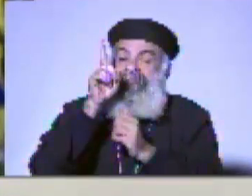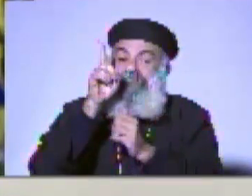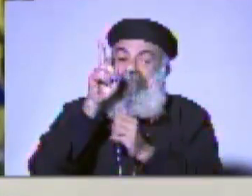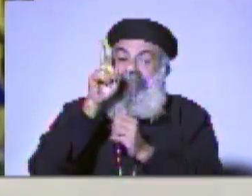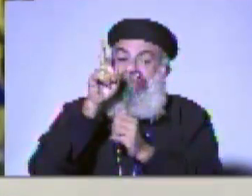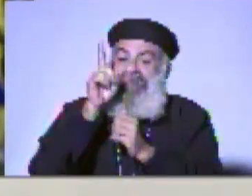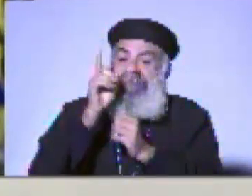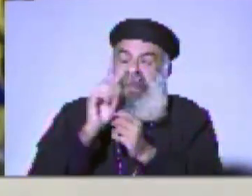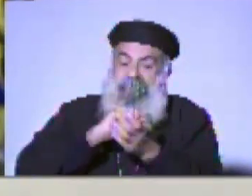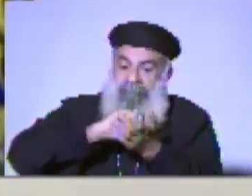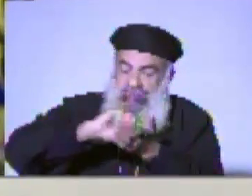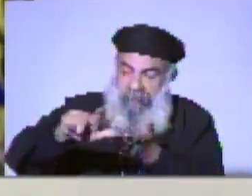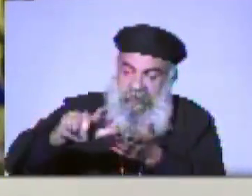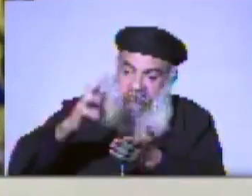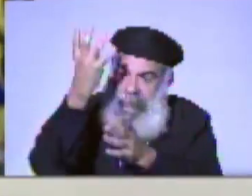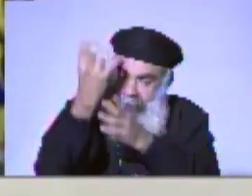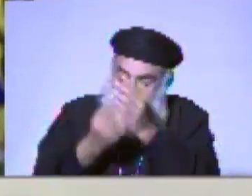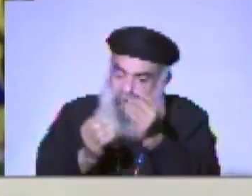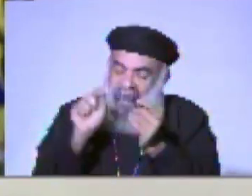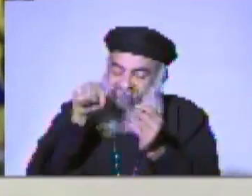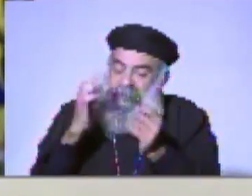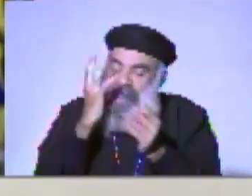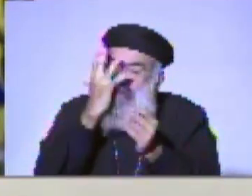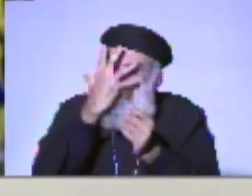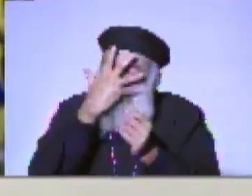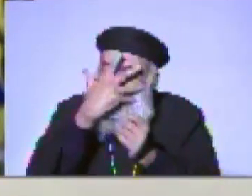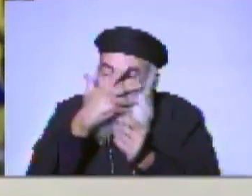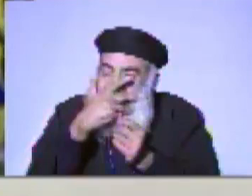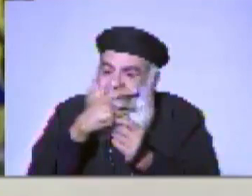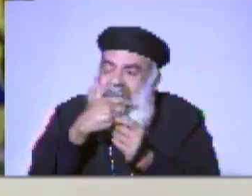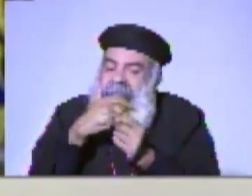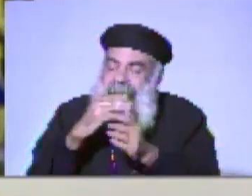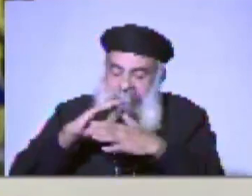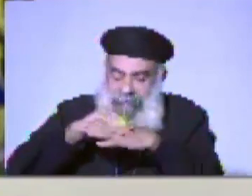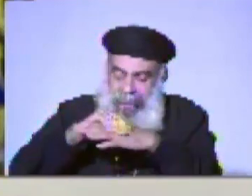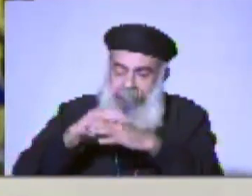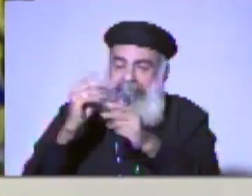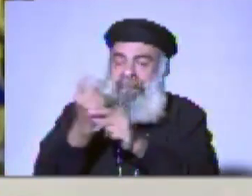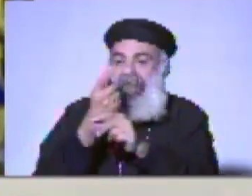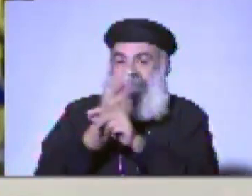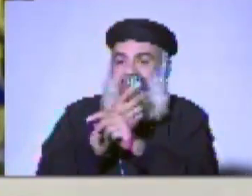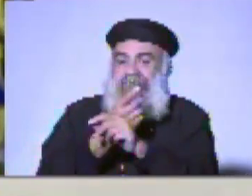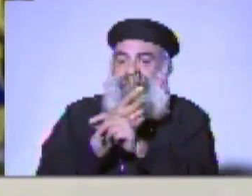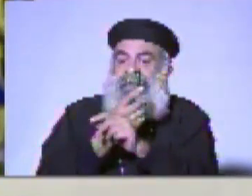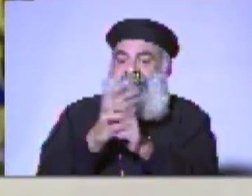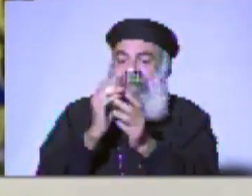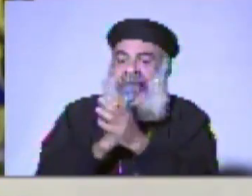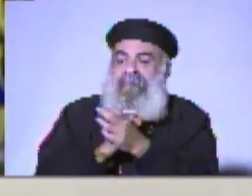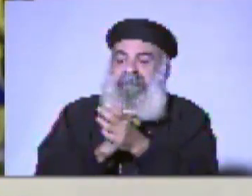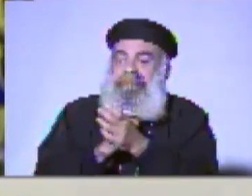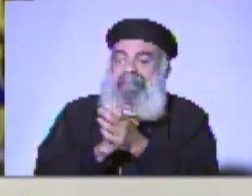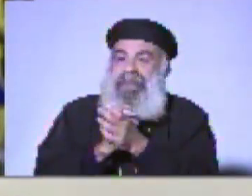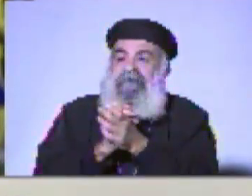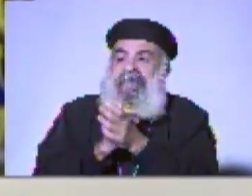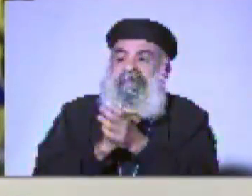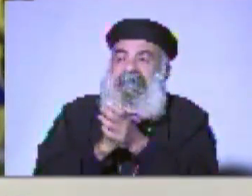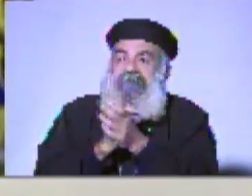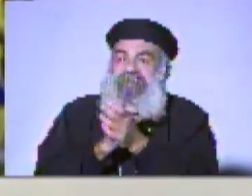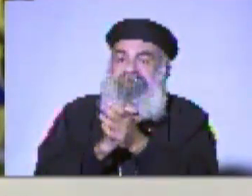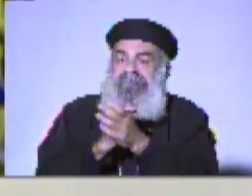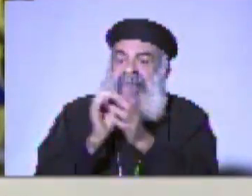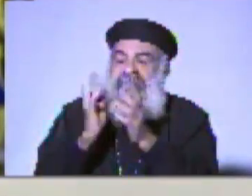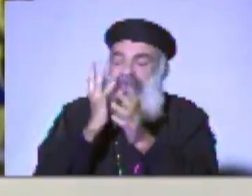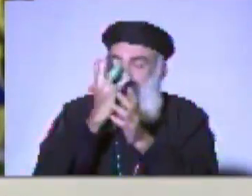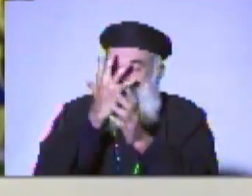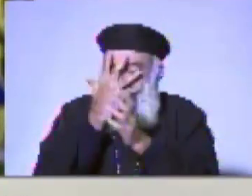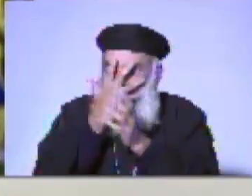اذ ارسل ابنه في شبه جسد الخطيه من اجل الخطيه دائما الخطيه في الجسم يهمني بس